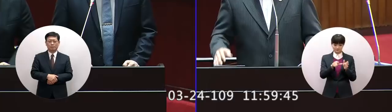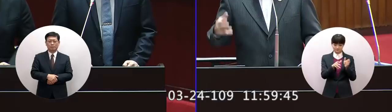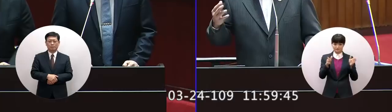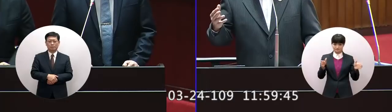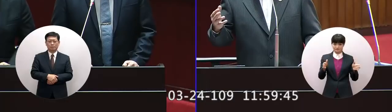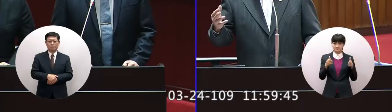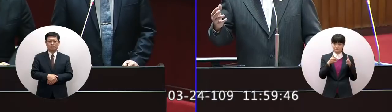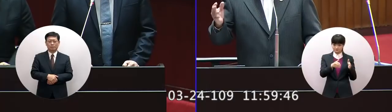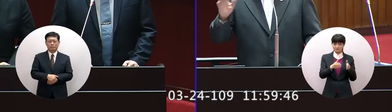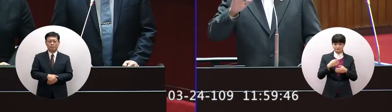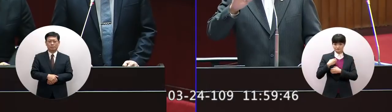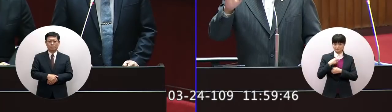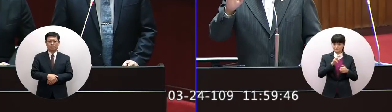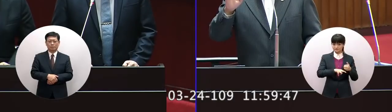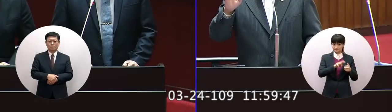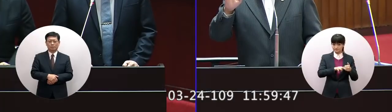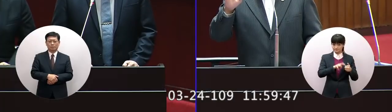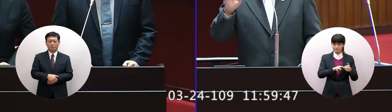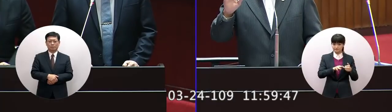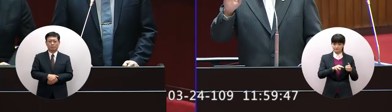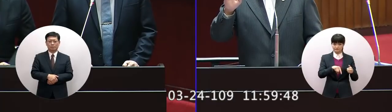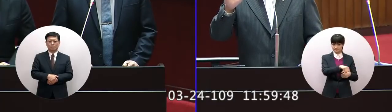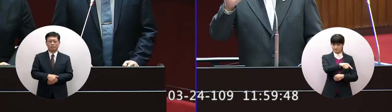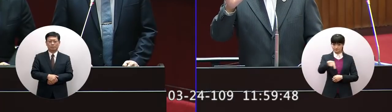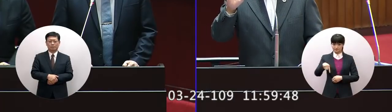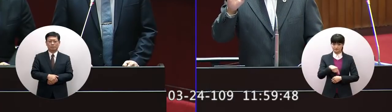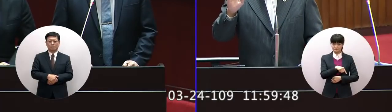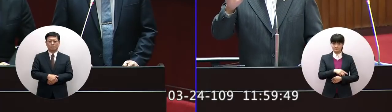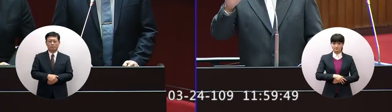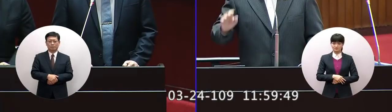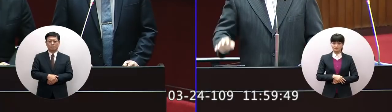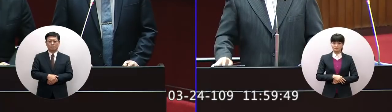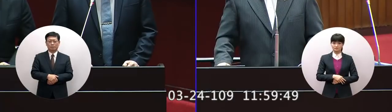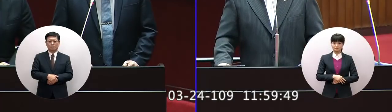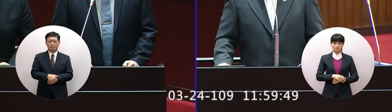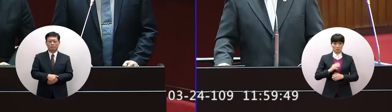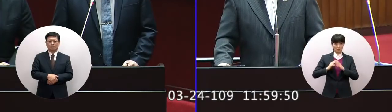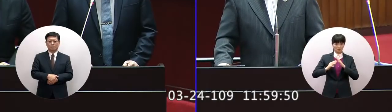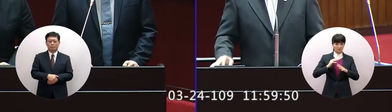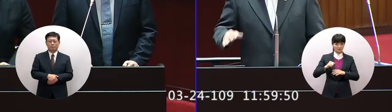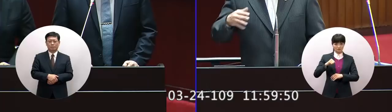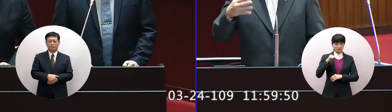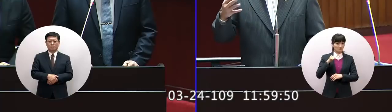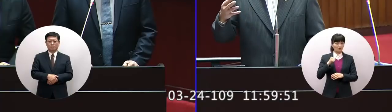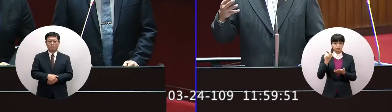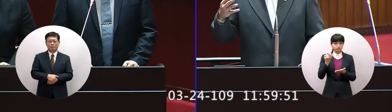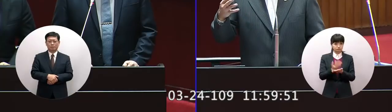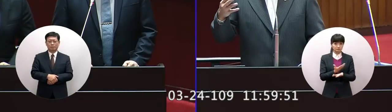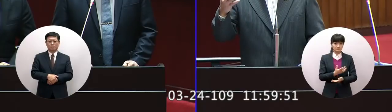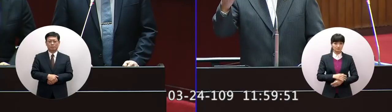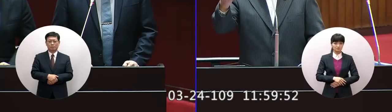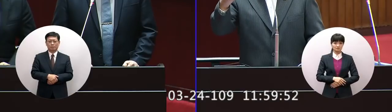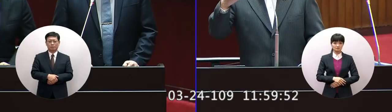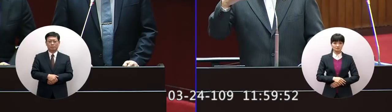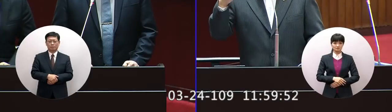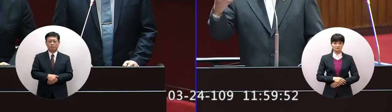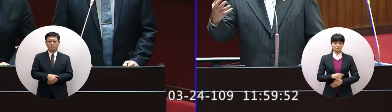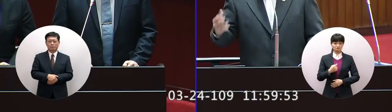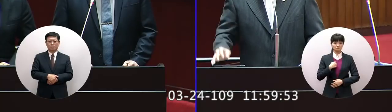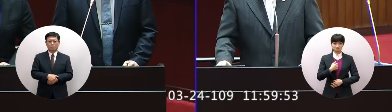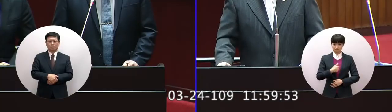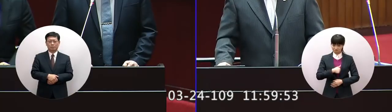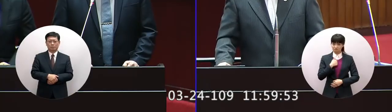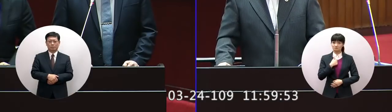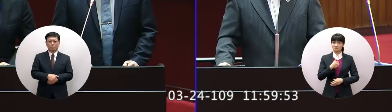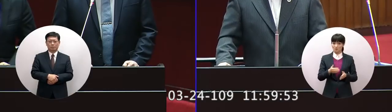代役的退员，他已经不是一个成熟具备战力的一个后备军人，这个事实我想大家必